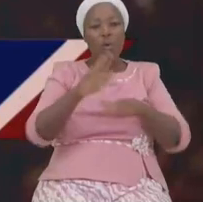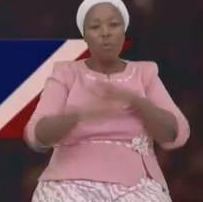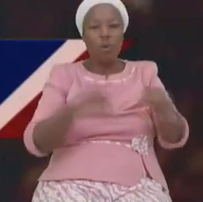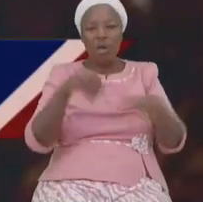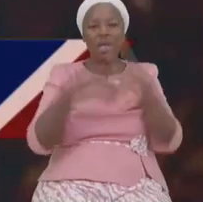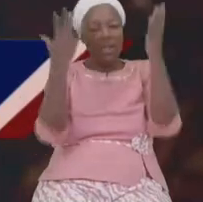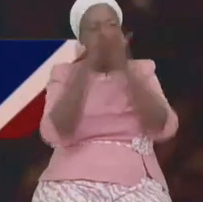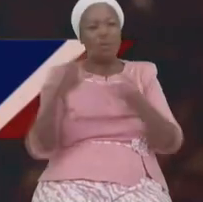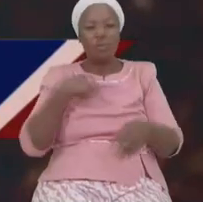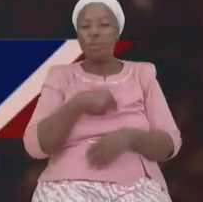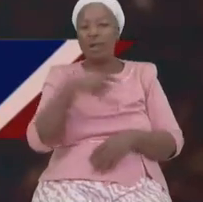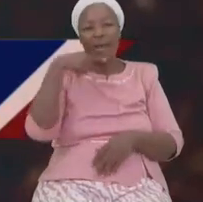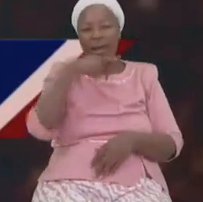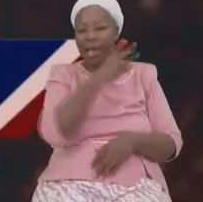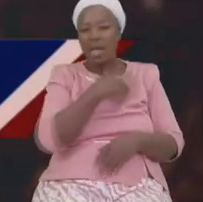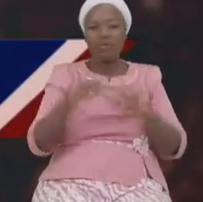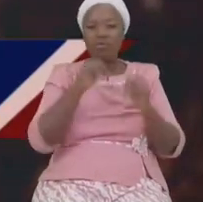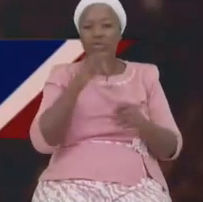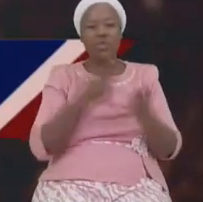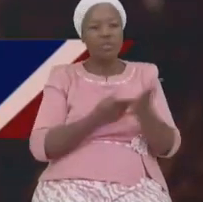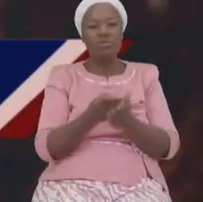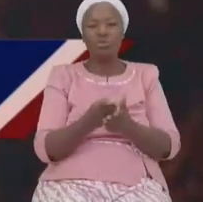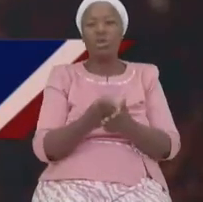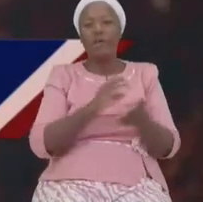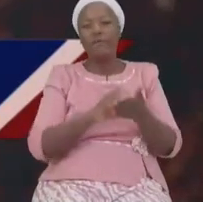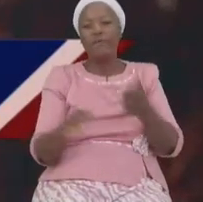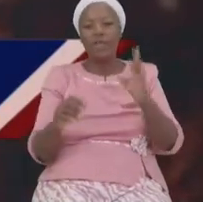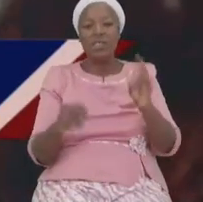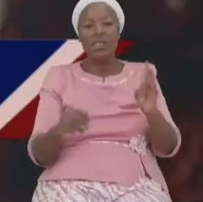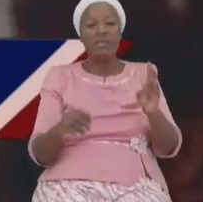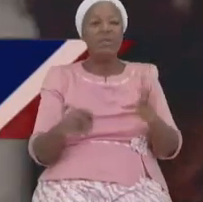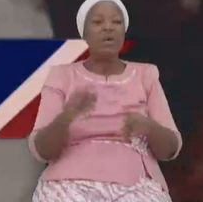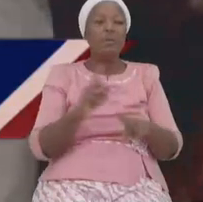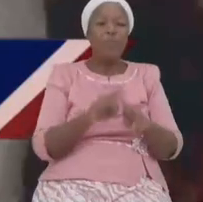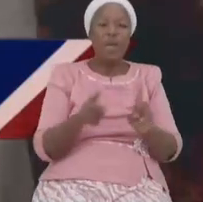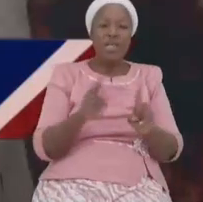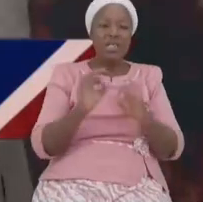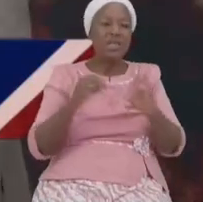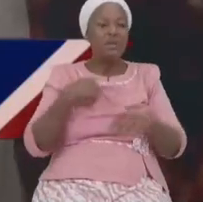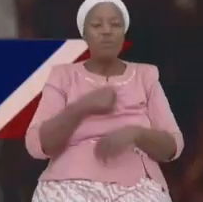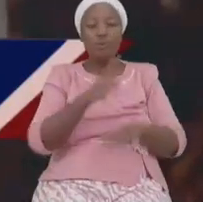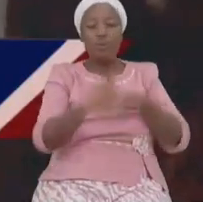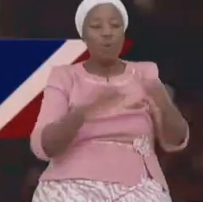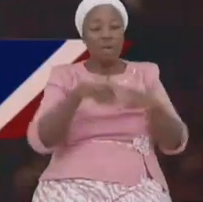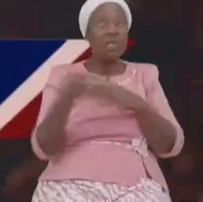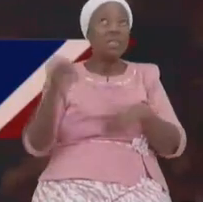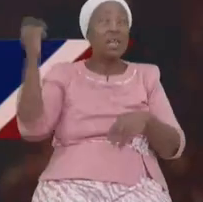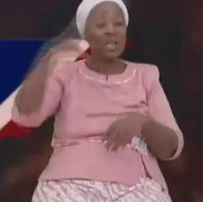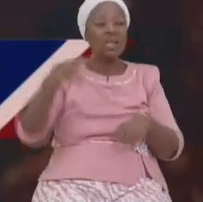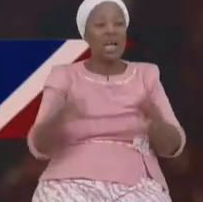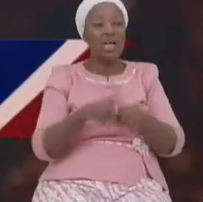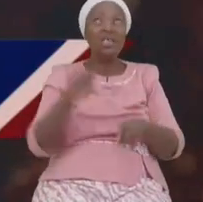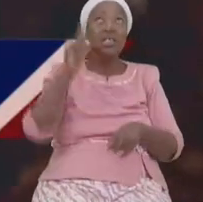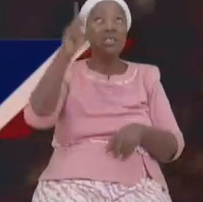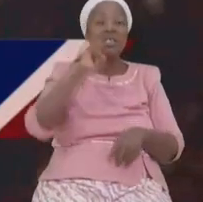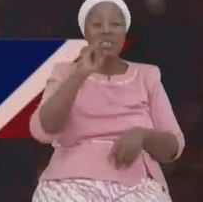ne pratiquons pas la vérité. Verset 7. Mais si nous marchons dans la lumière, comme il est lui-même dans la lumière,